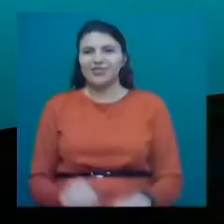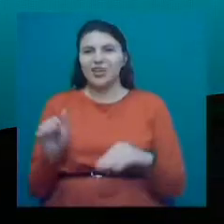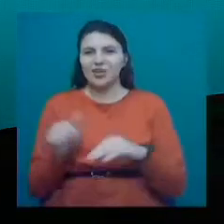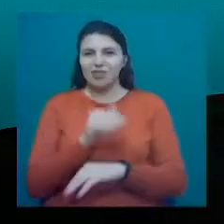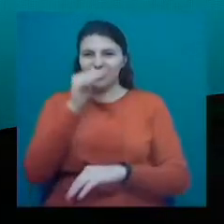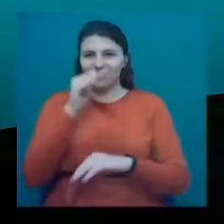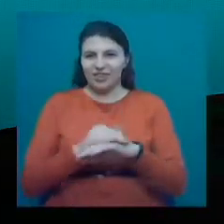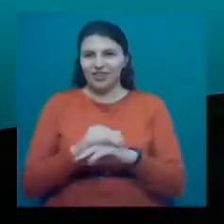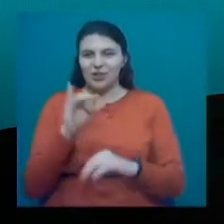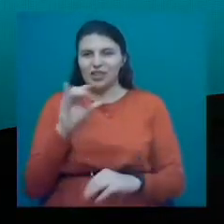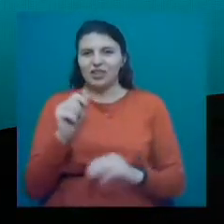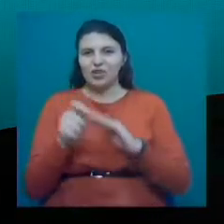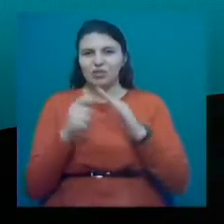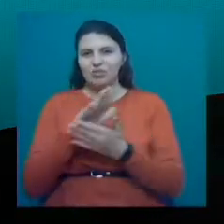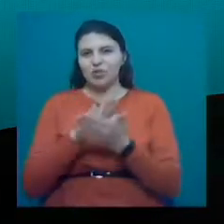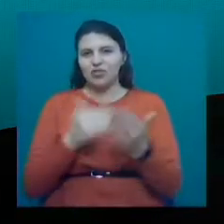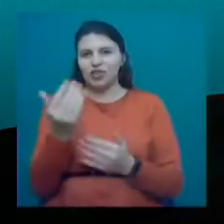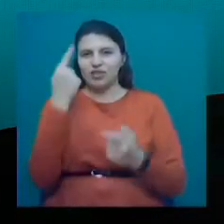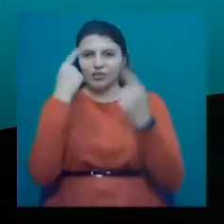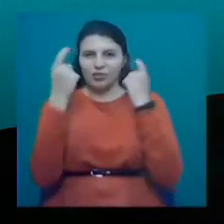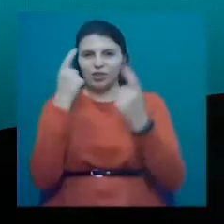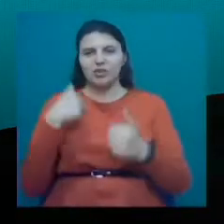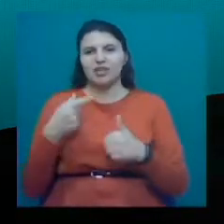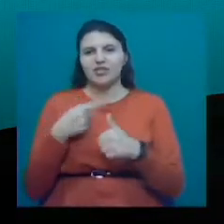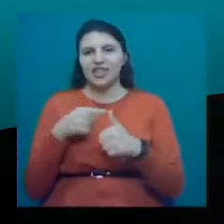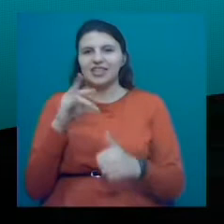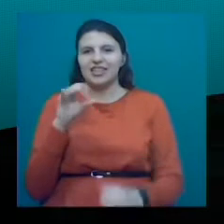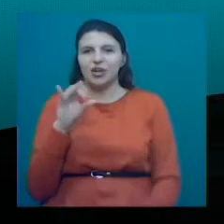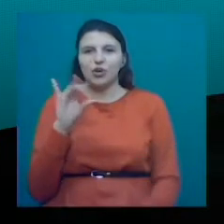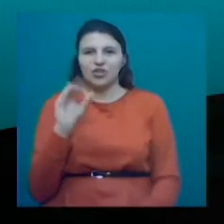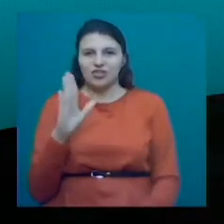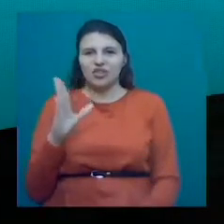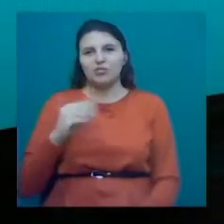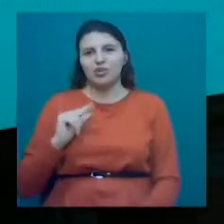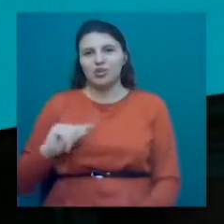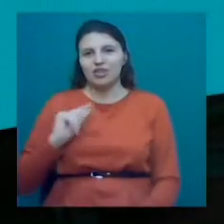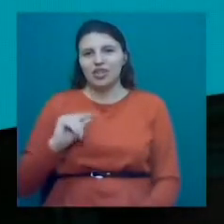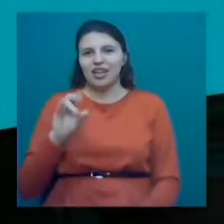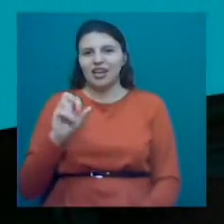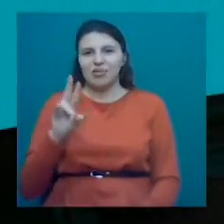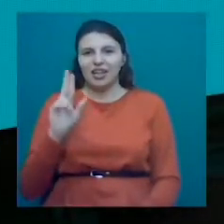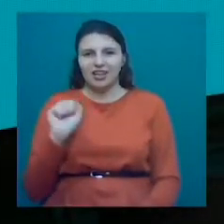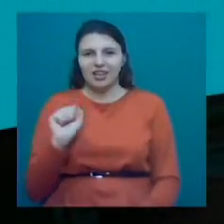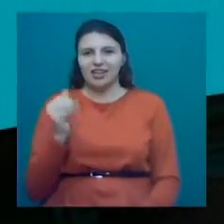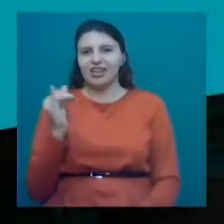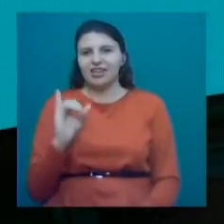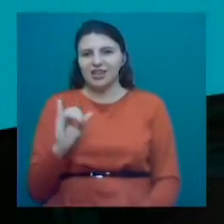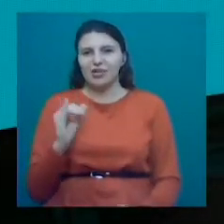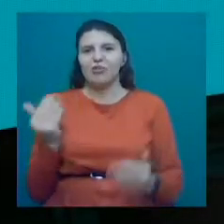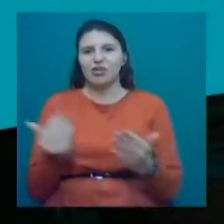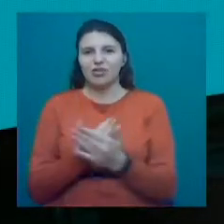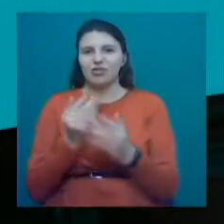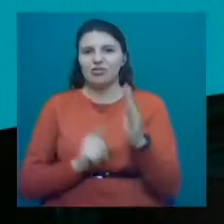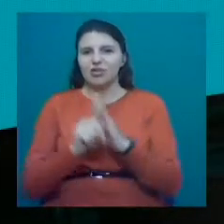Добрий вечір, UA Донбас. Продовжую вас інформувати. Мене звати Сергій Окішев. Зі мною працює Наталя Маленка. І про новини